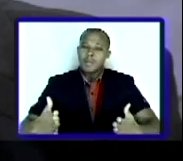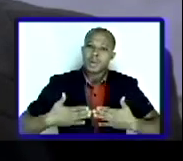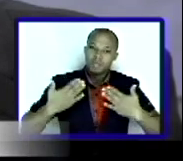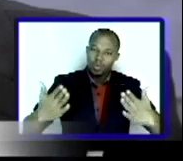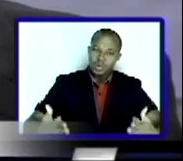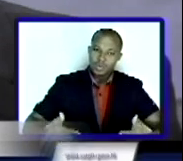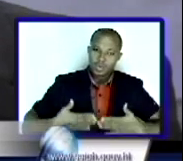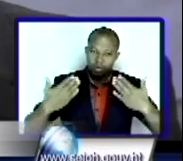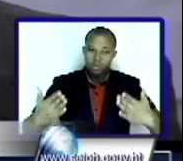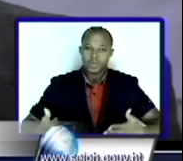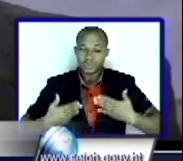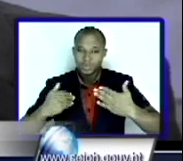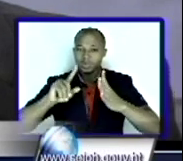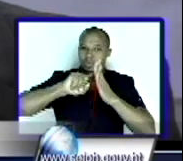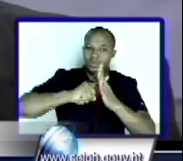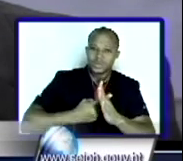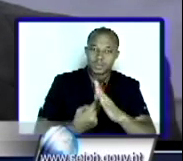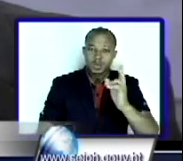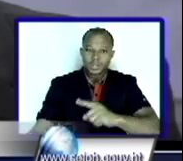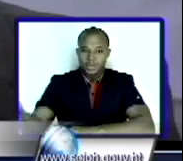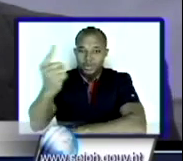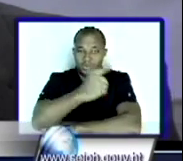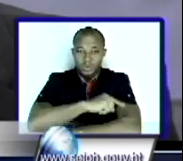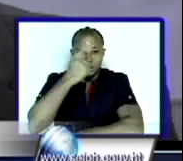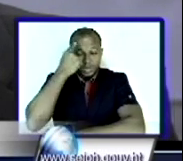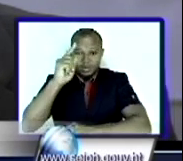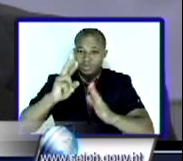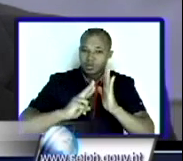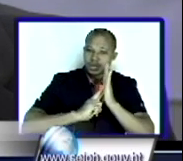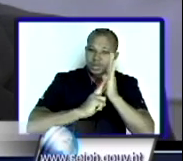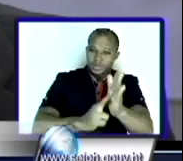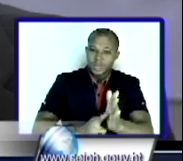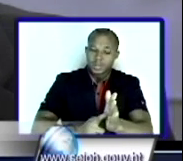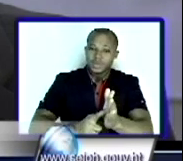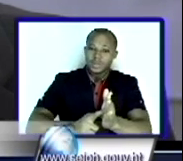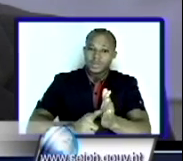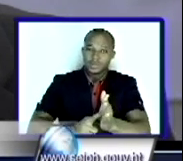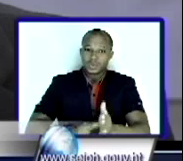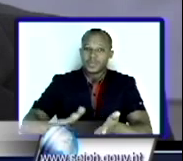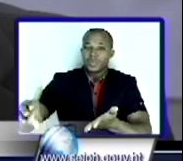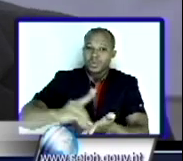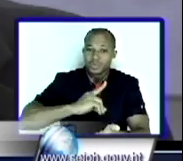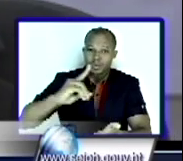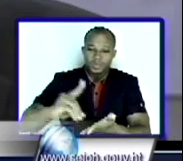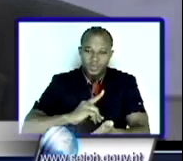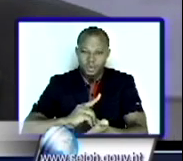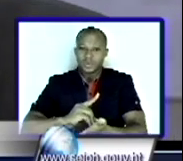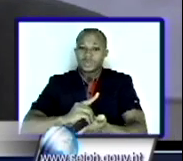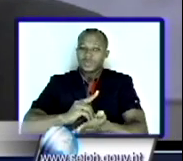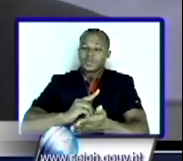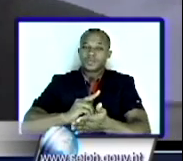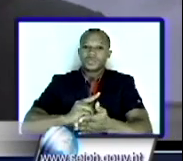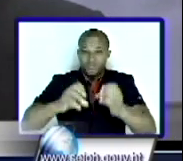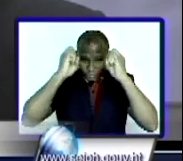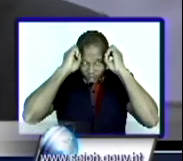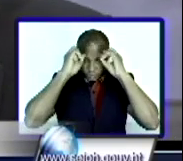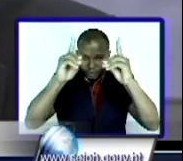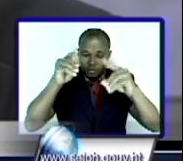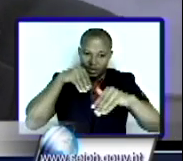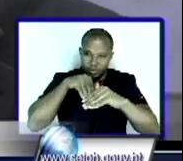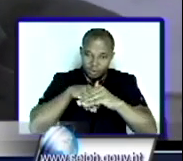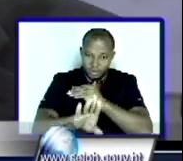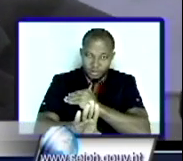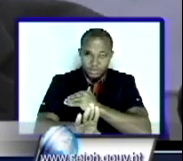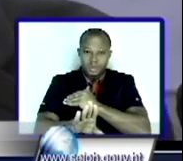vrai plaisir de lancer cette journée à la fois de présentation du module Orientation inclusive éducation spéciale